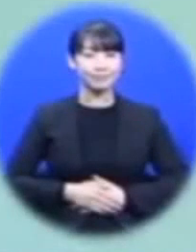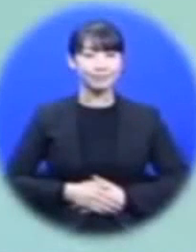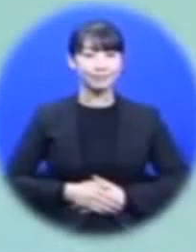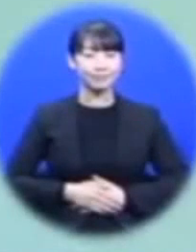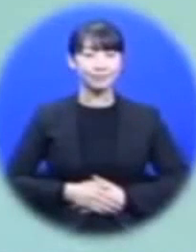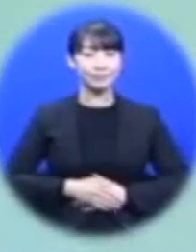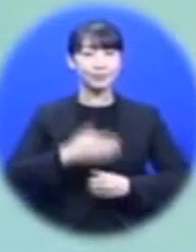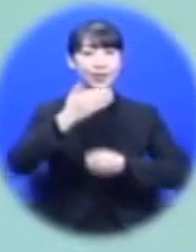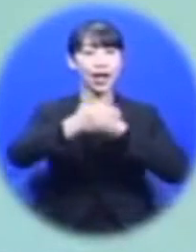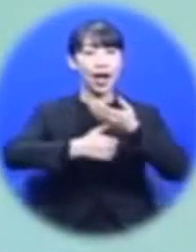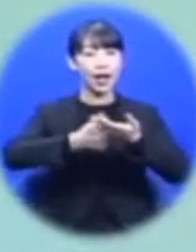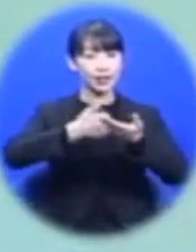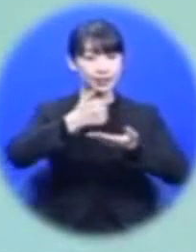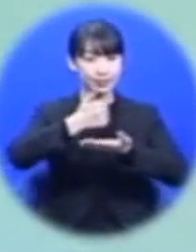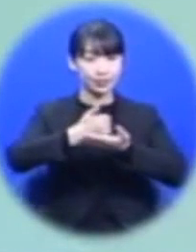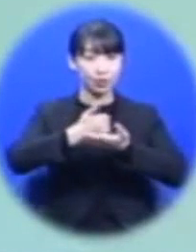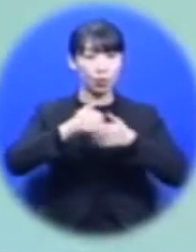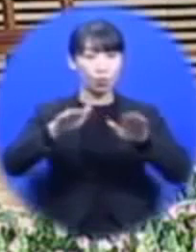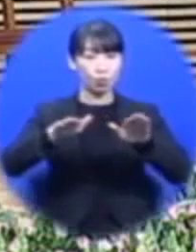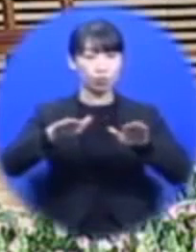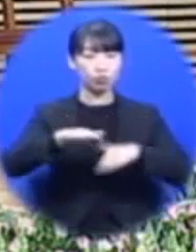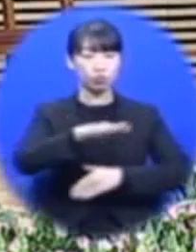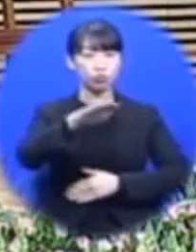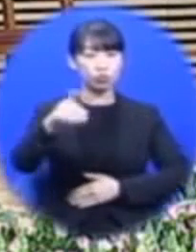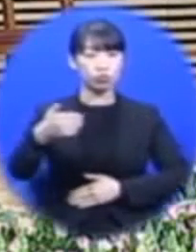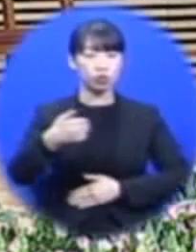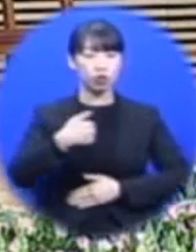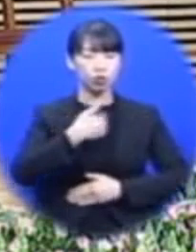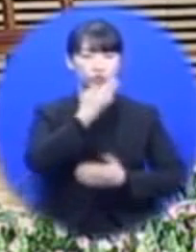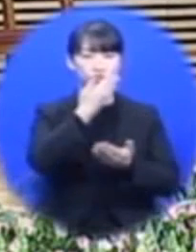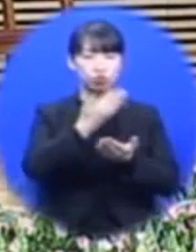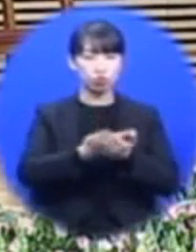하나님께서 오늘 우리에게 아중